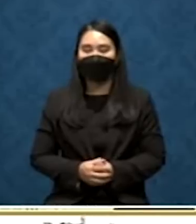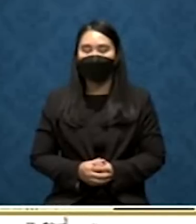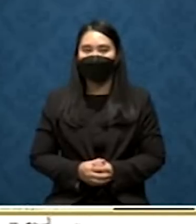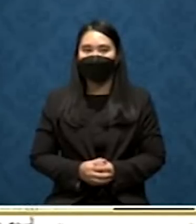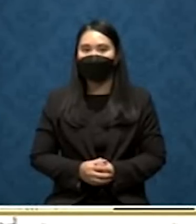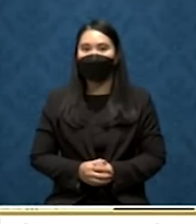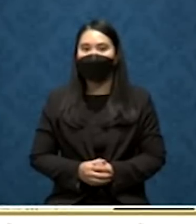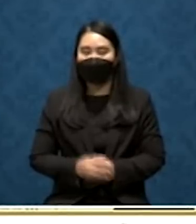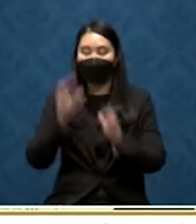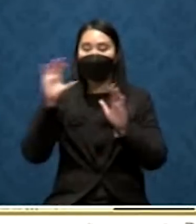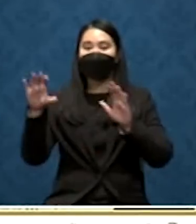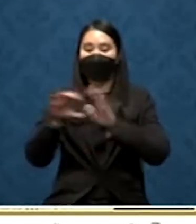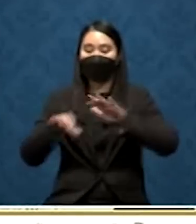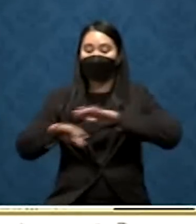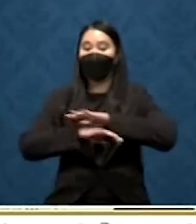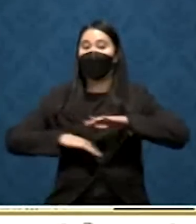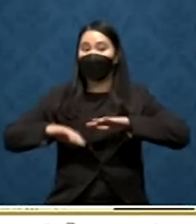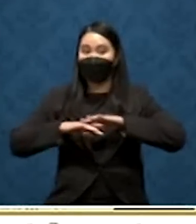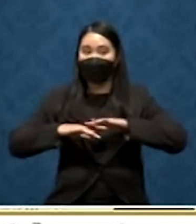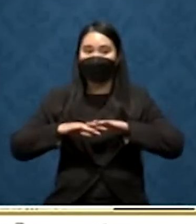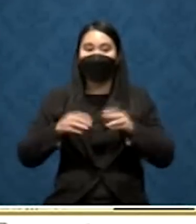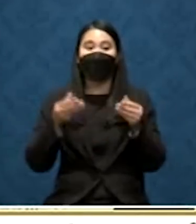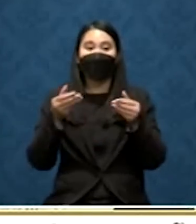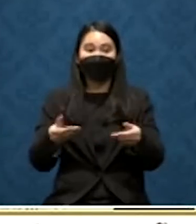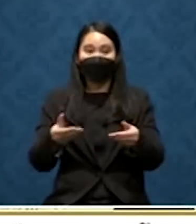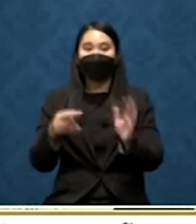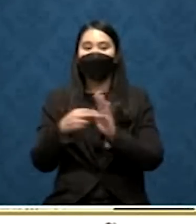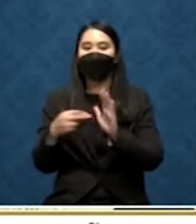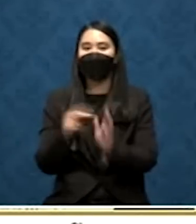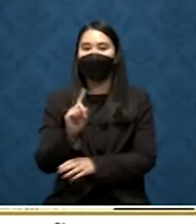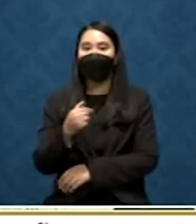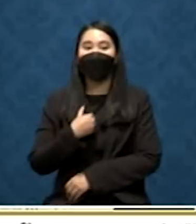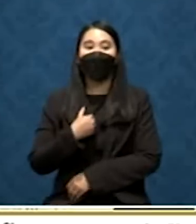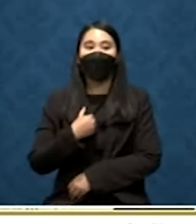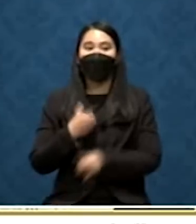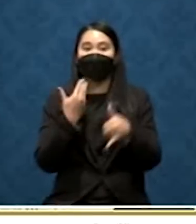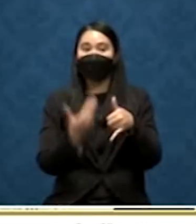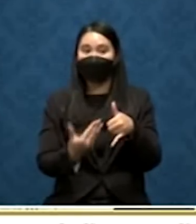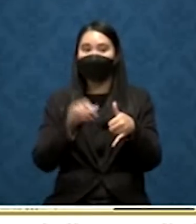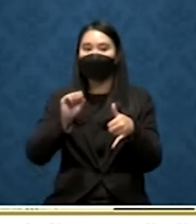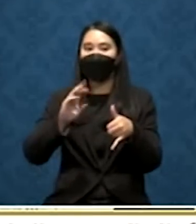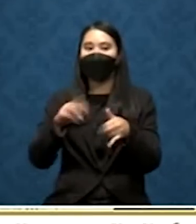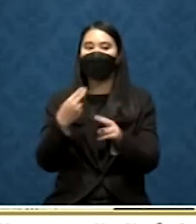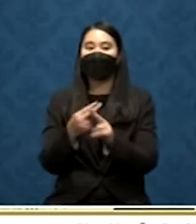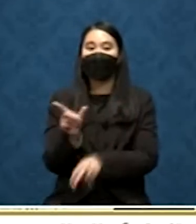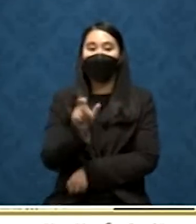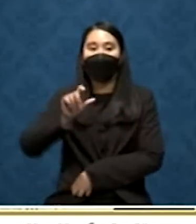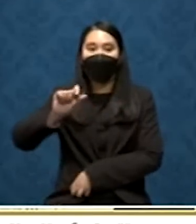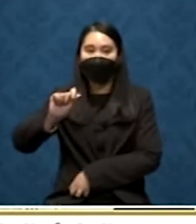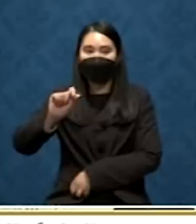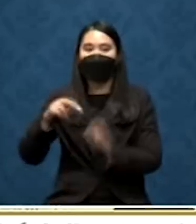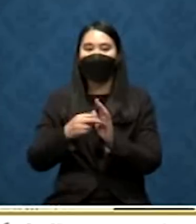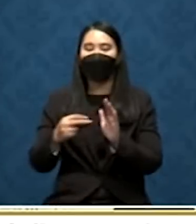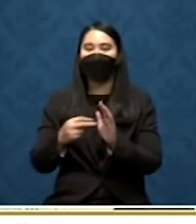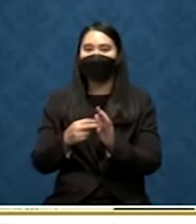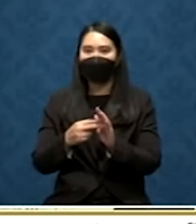ลักฐานและพติการทั้หมดนี้ มันสอให้เห็นว่าสวอตรงเออย่างน้ายอออ่าง ไม่ได้